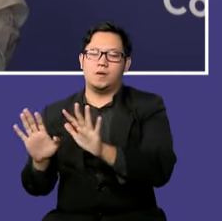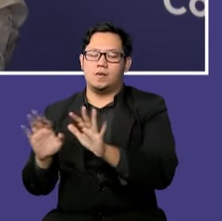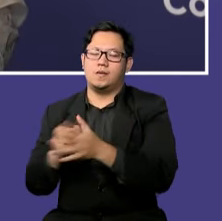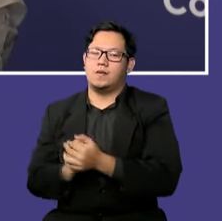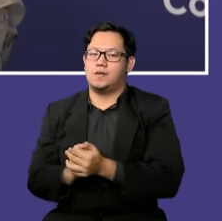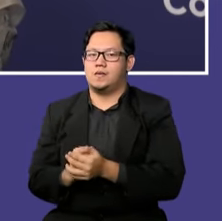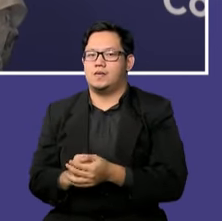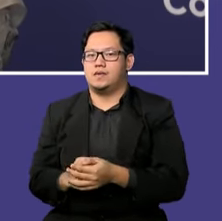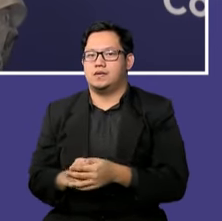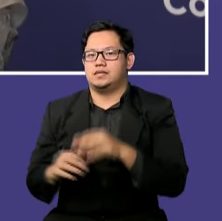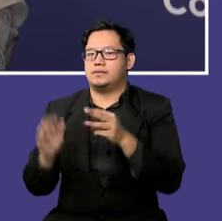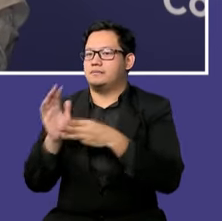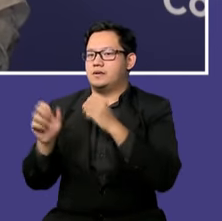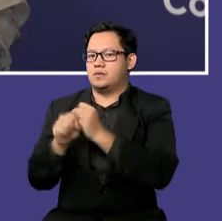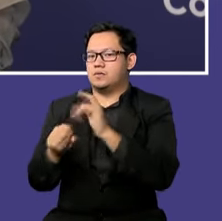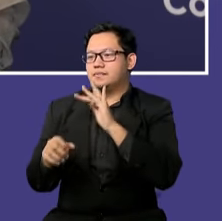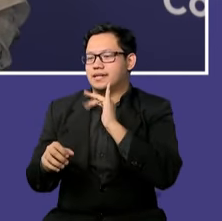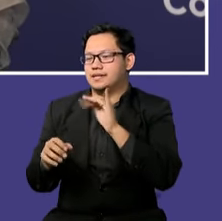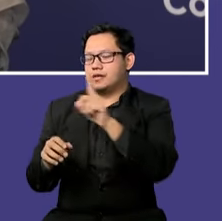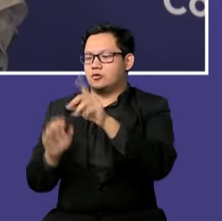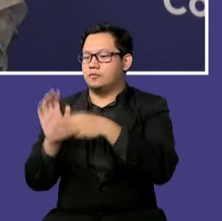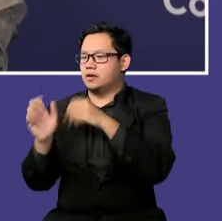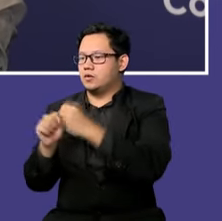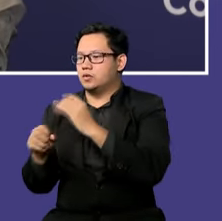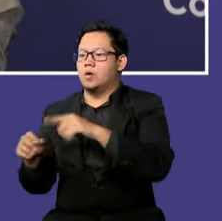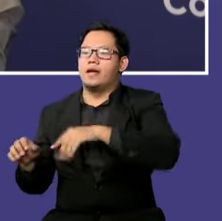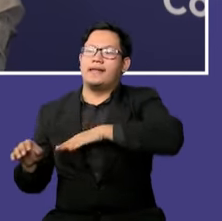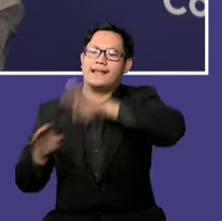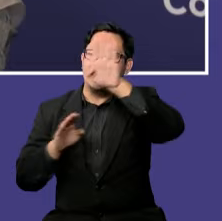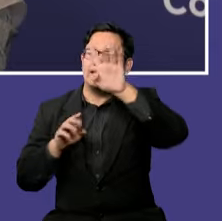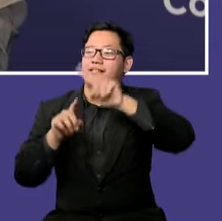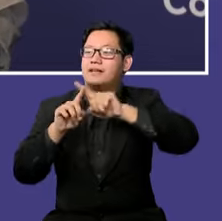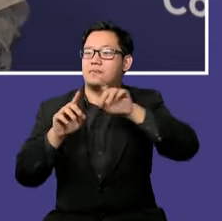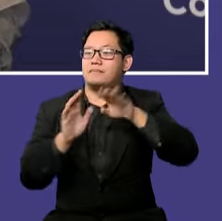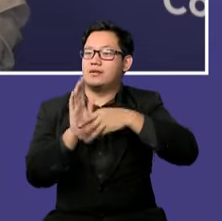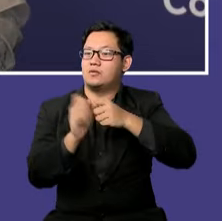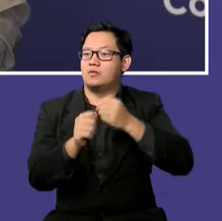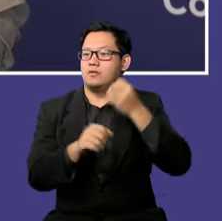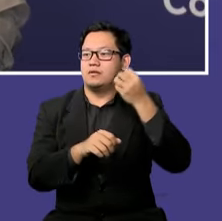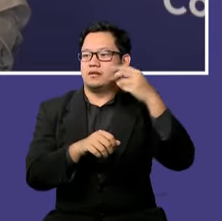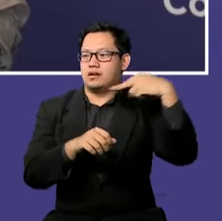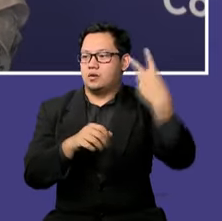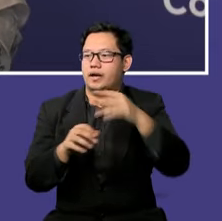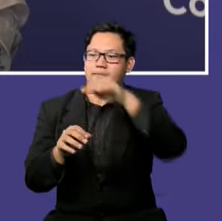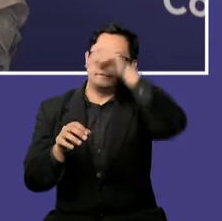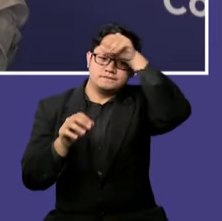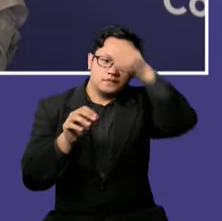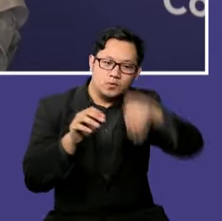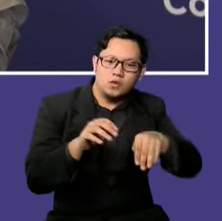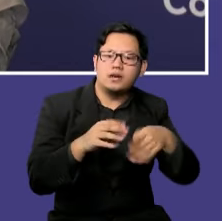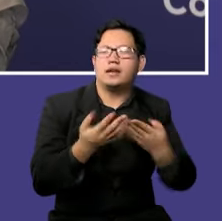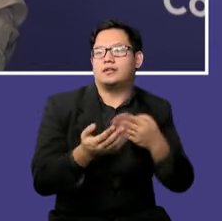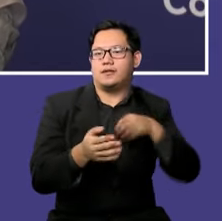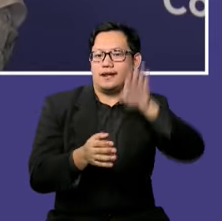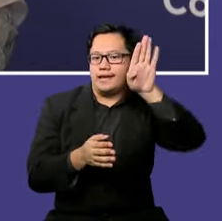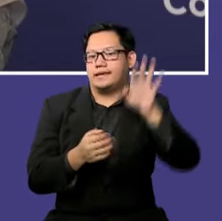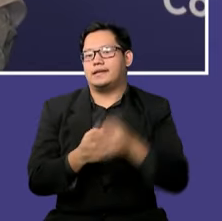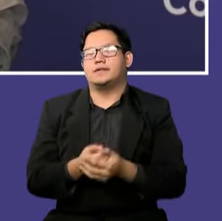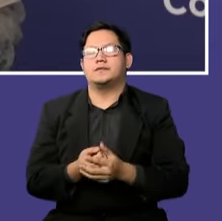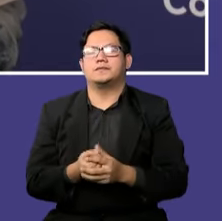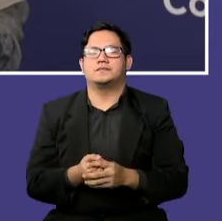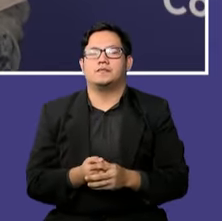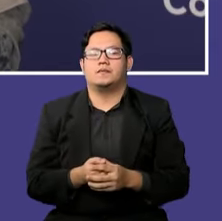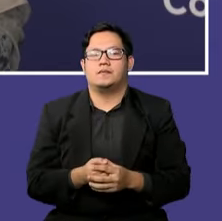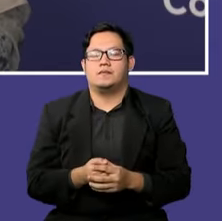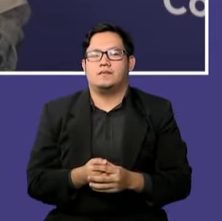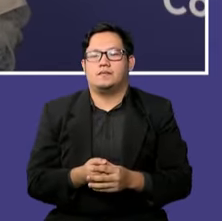naik atau sedang turun misalnya jadi dikeluarkannya setiap minggu Mbak Evi jadi setiap Minggu kita update minggu ini apa status dari wilayah